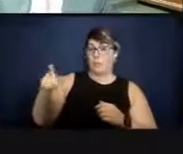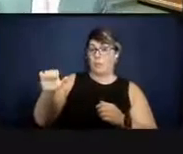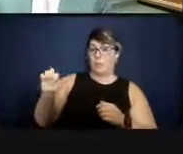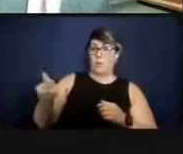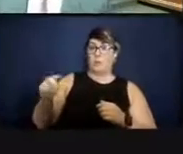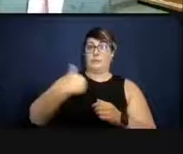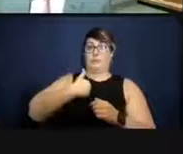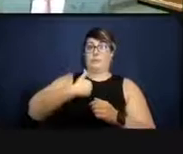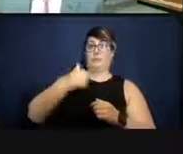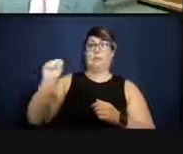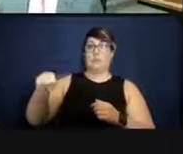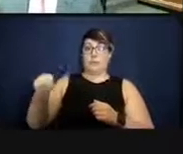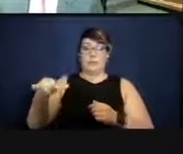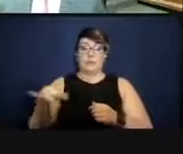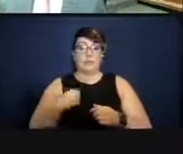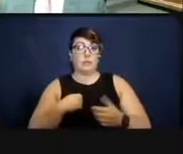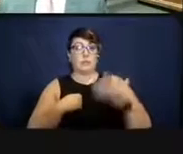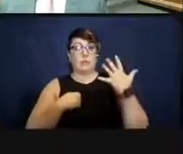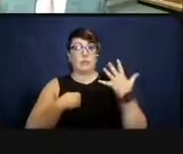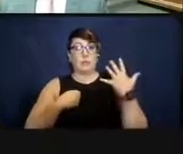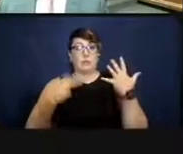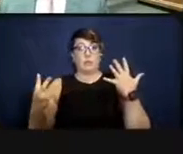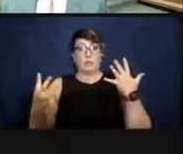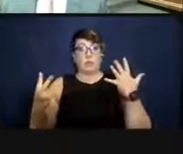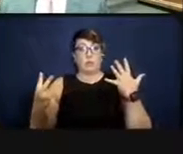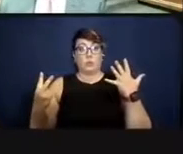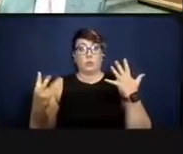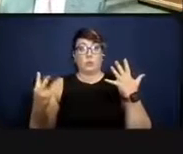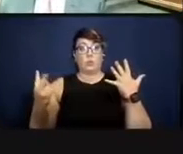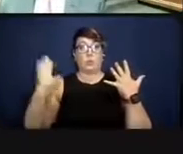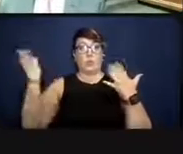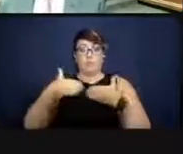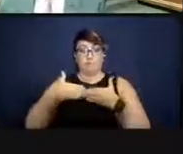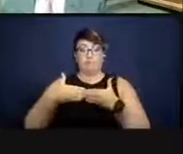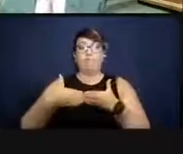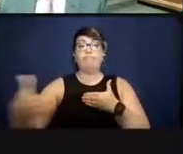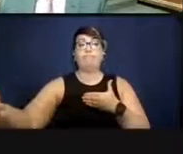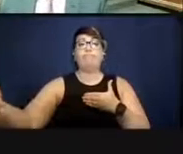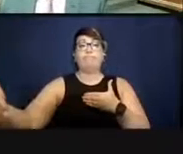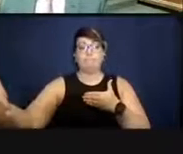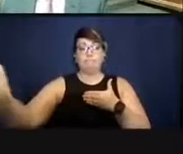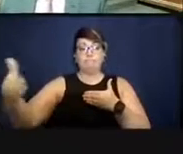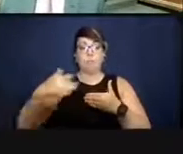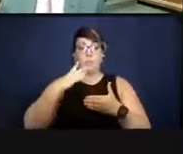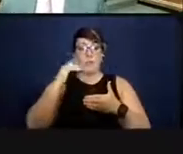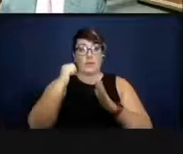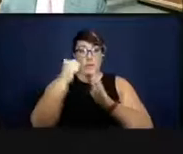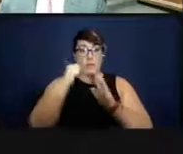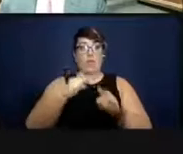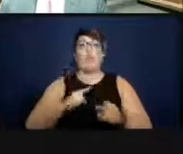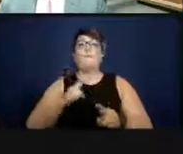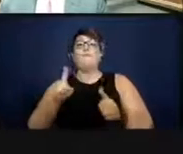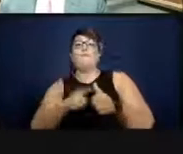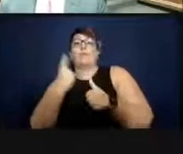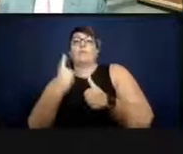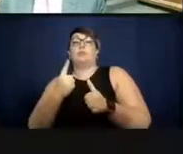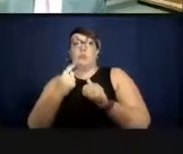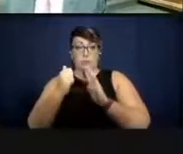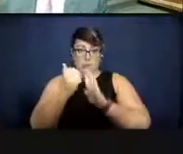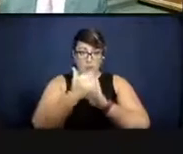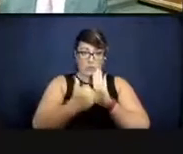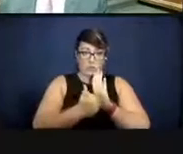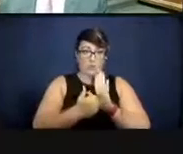تايم بورتر، نعم. إذا 5-2، وبالتالي سنستكمل جدول الأعمال كما هو